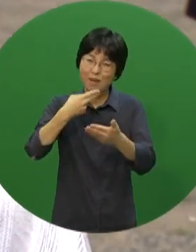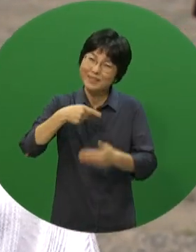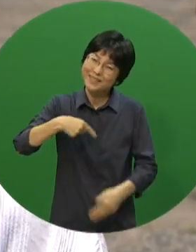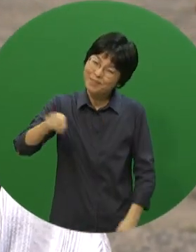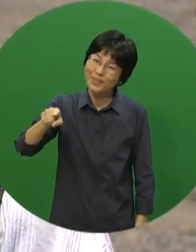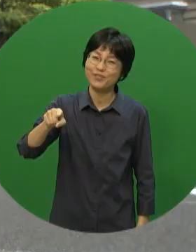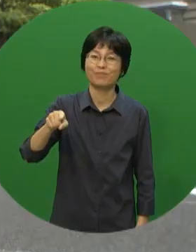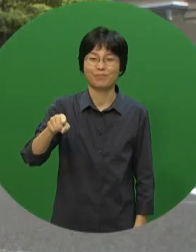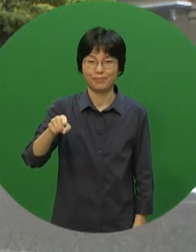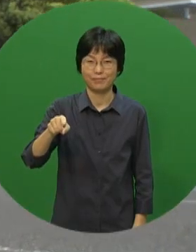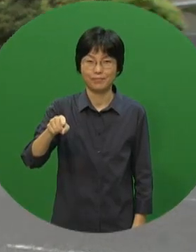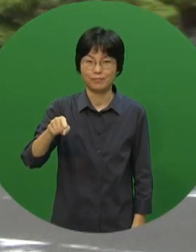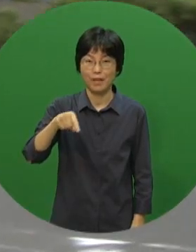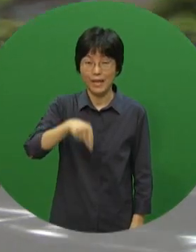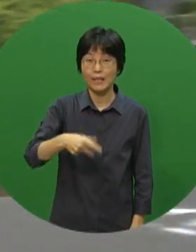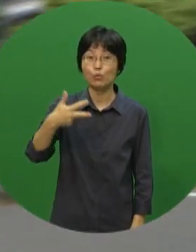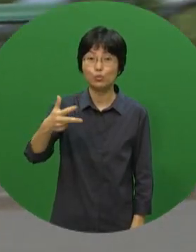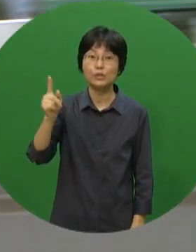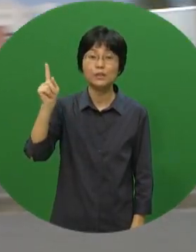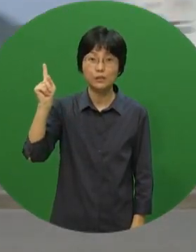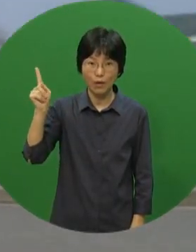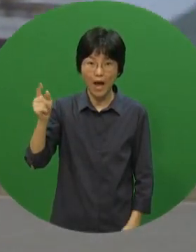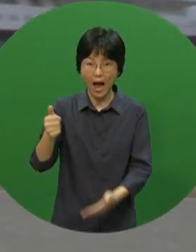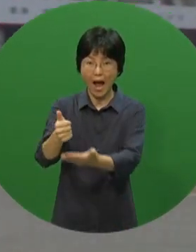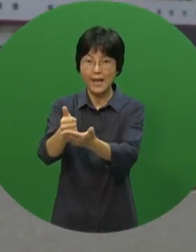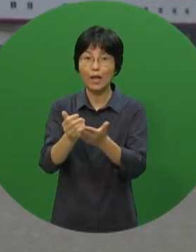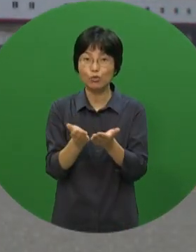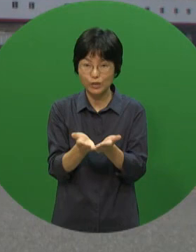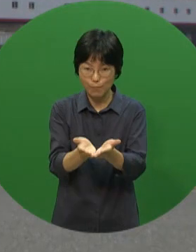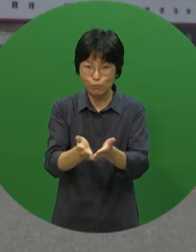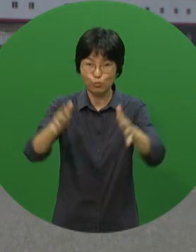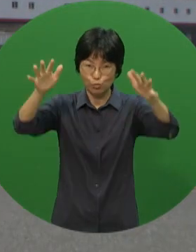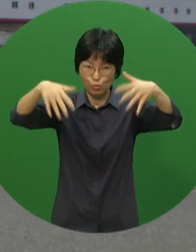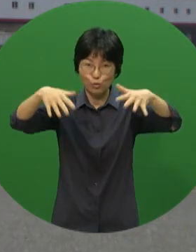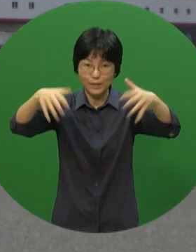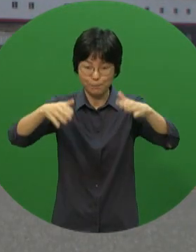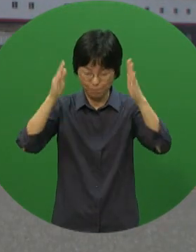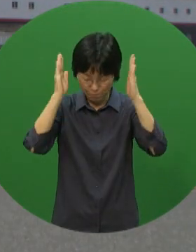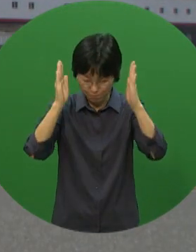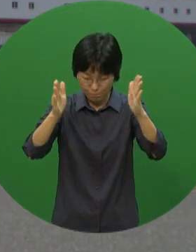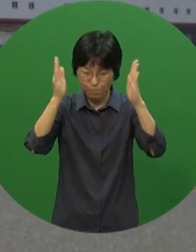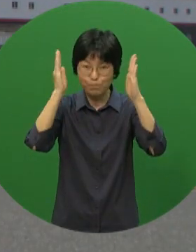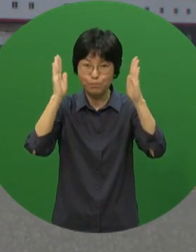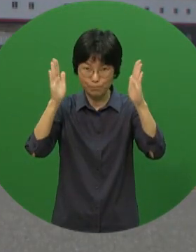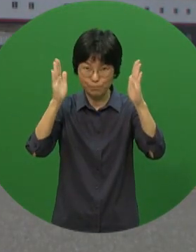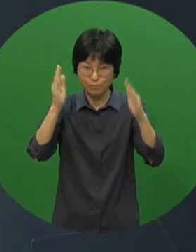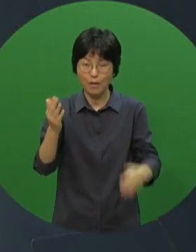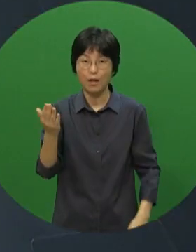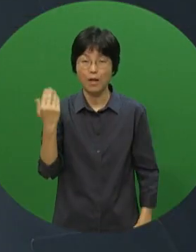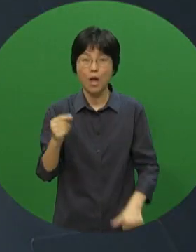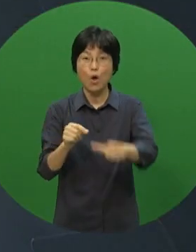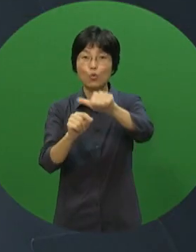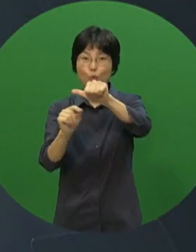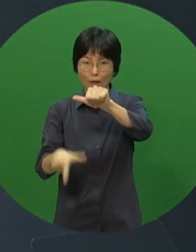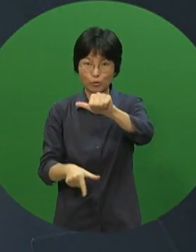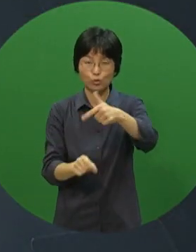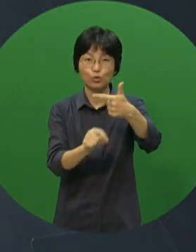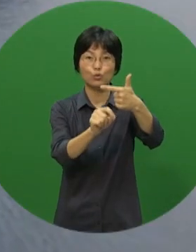。 北九州市は客船の誘致に力を入れています。5月にはクルーズ船日本